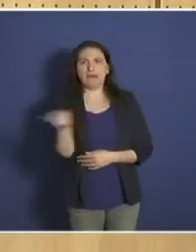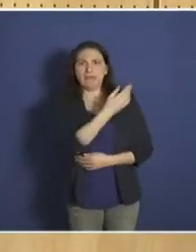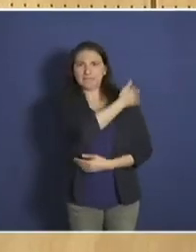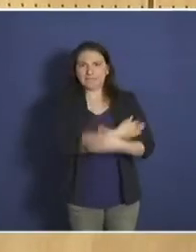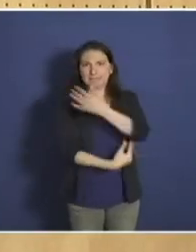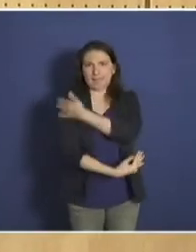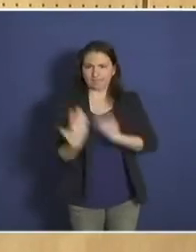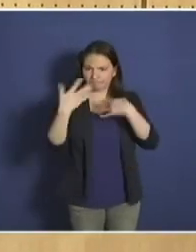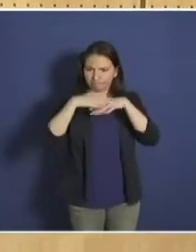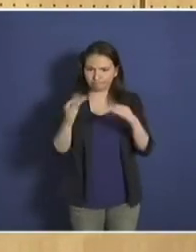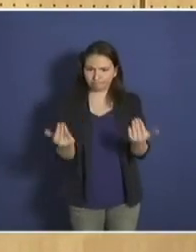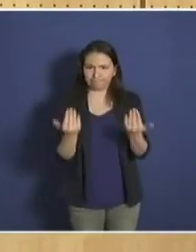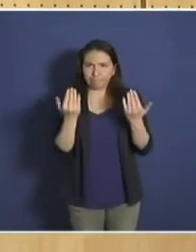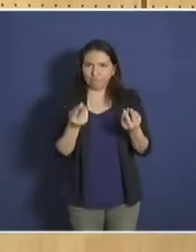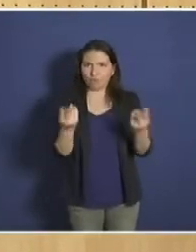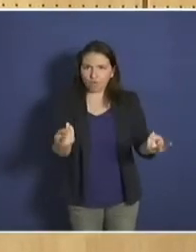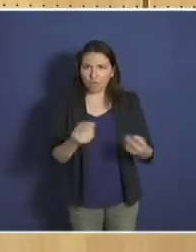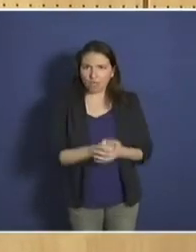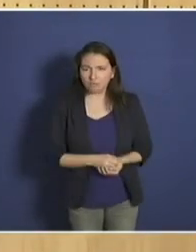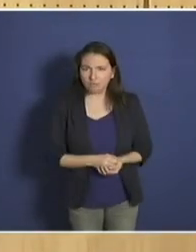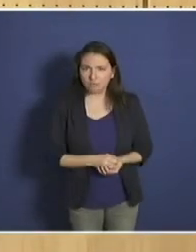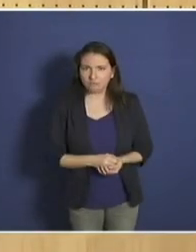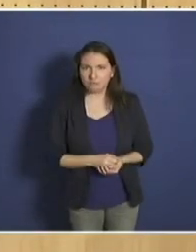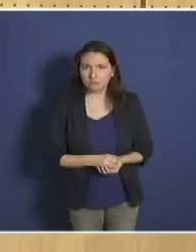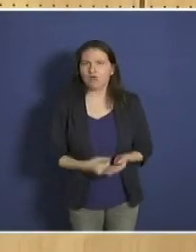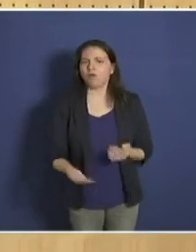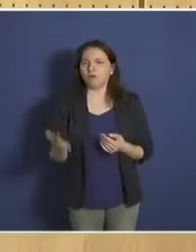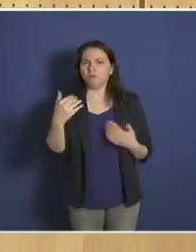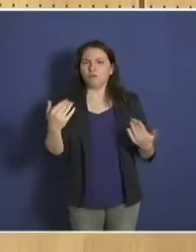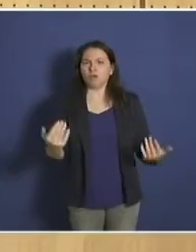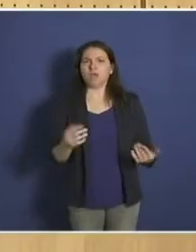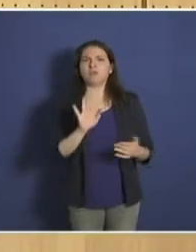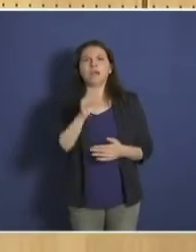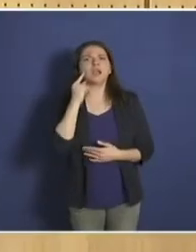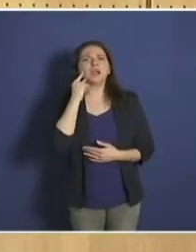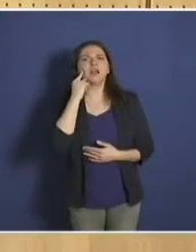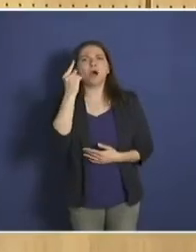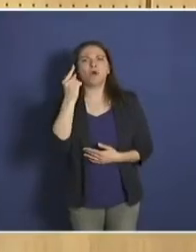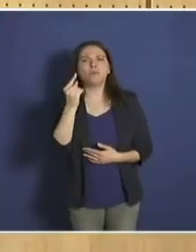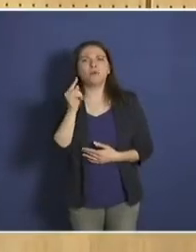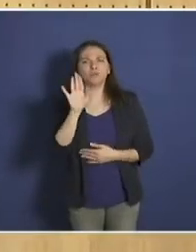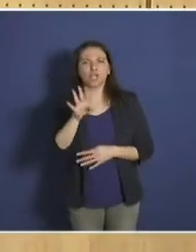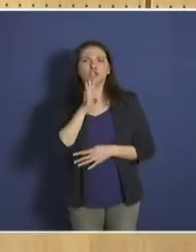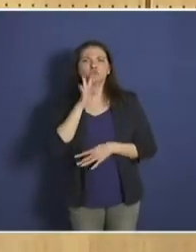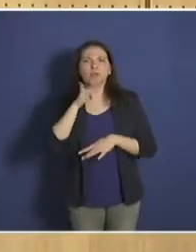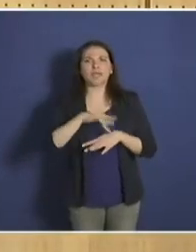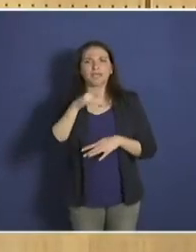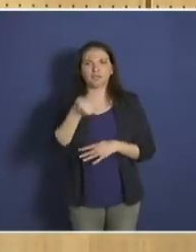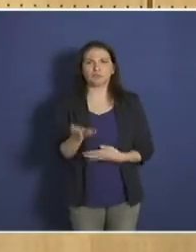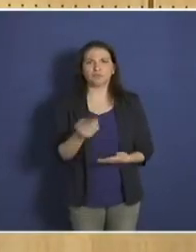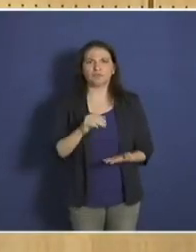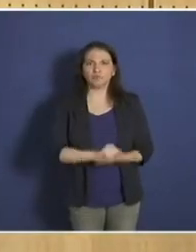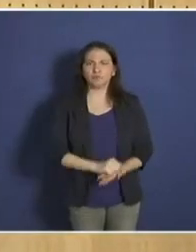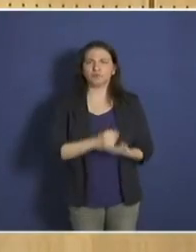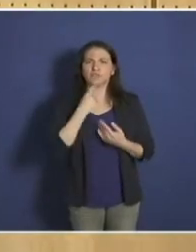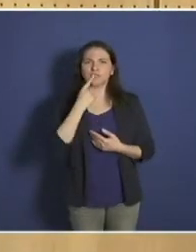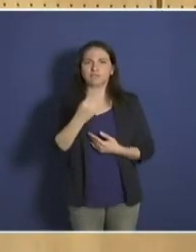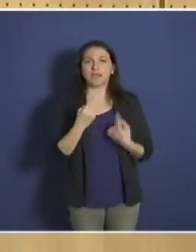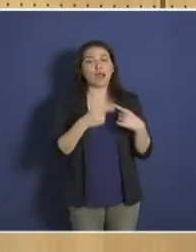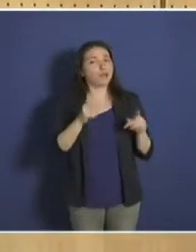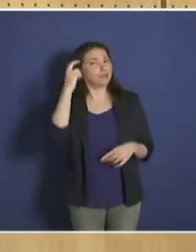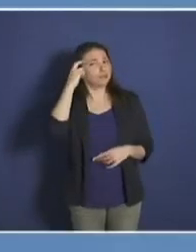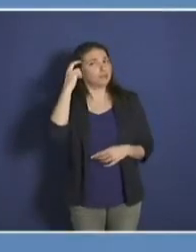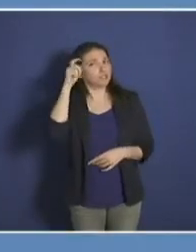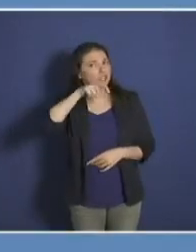Seiten hören. Und woher kommt der Glaube, wie das Ihre Sprecherin ausdrückte, wenn ja auch viele Wissenschaftler andere Meinungen